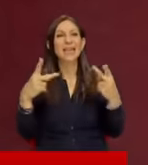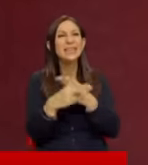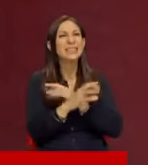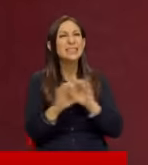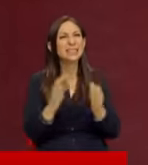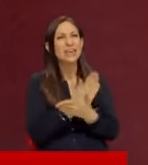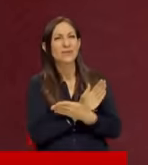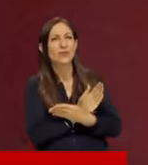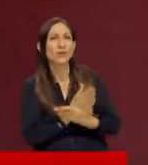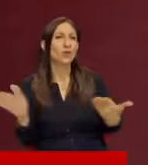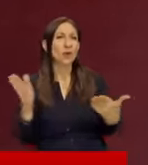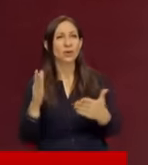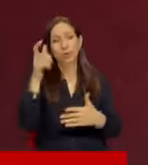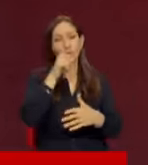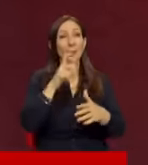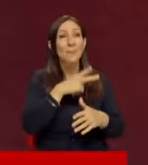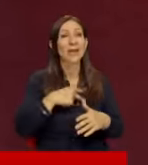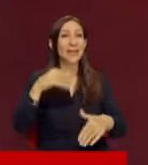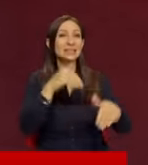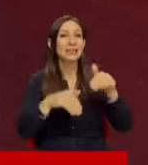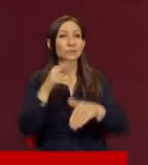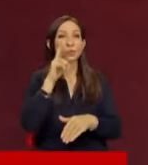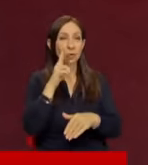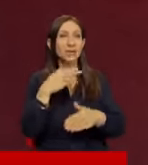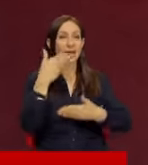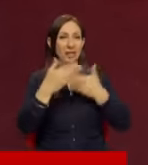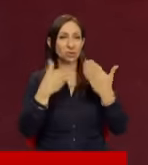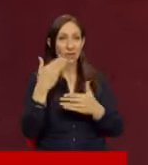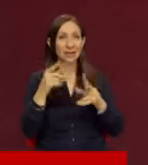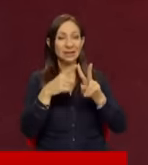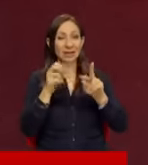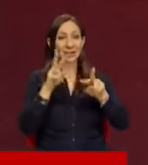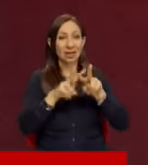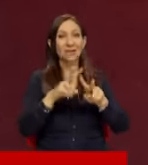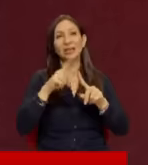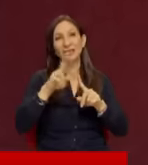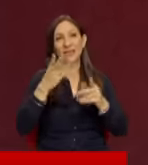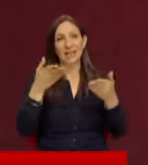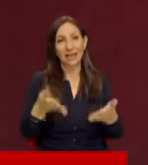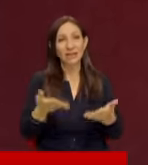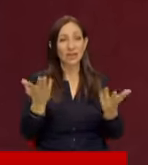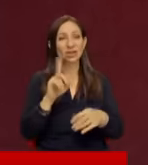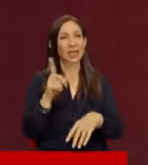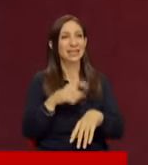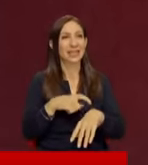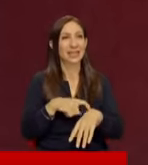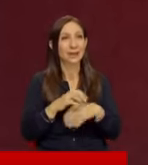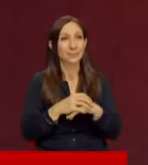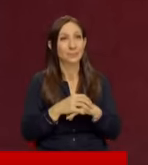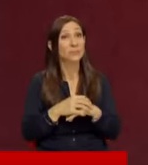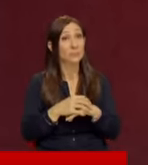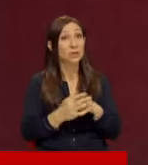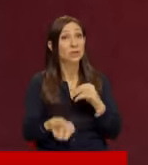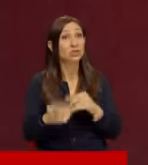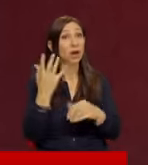şekilde Türkiye'nin yerel seçim sonuçlarını ekranlarınıza yansıtacağız. Now ekranlarında ve Çalar Saat'te.